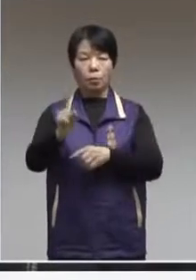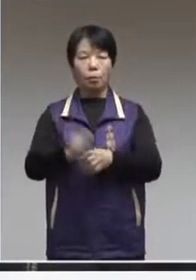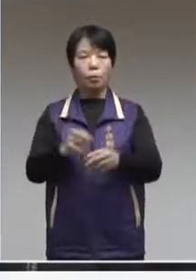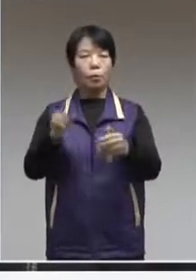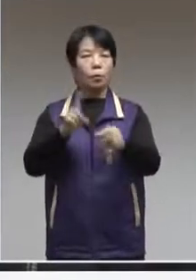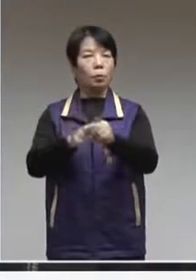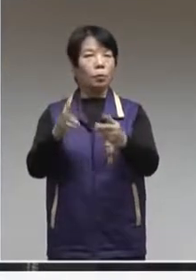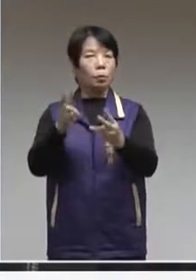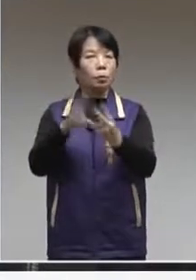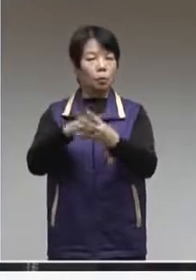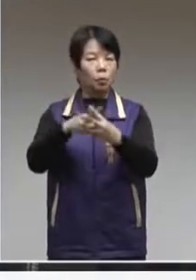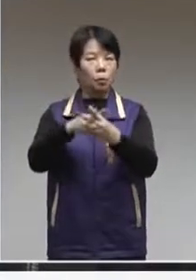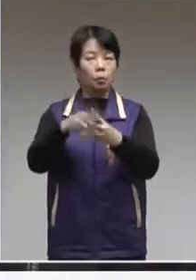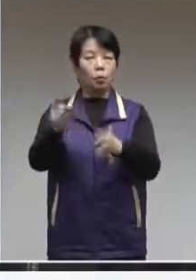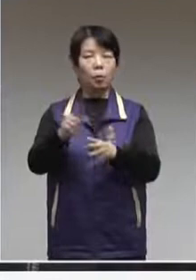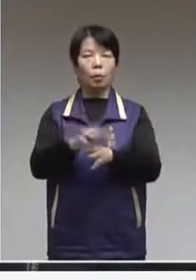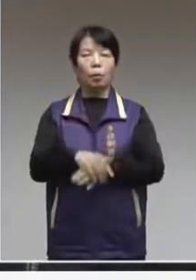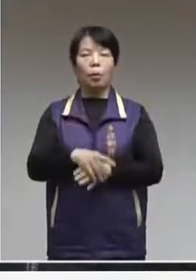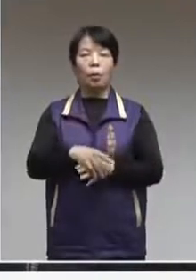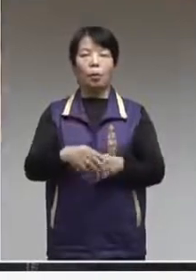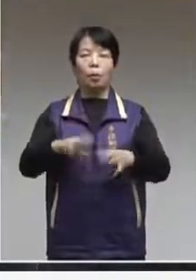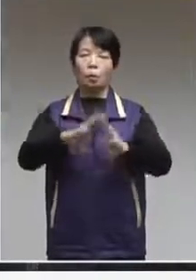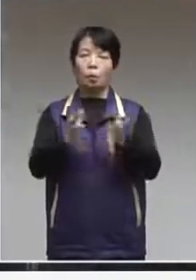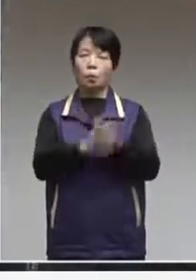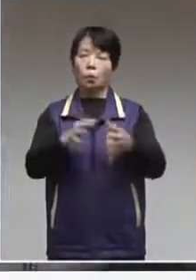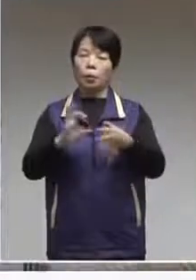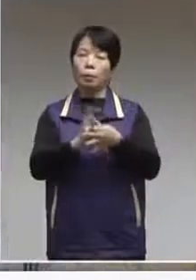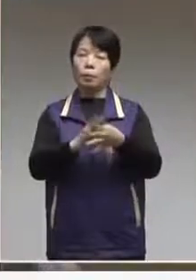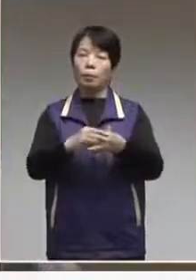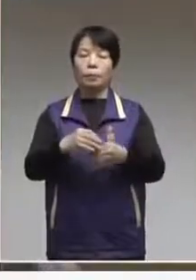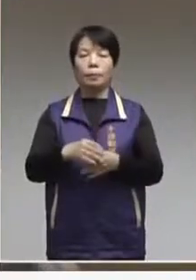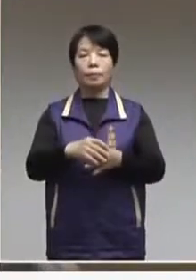洲的这个全联福利中心。